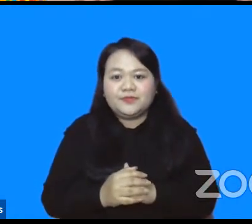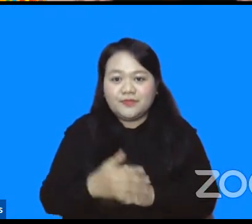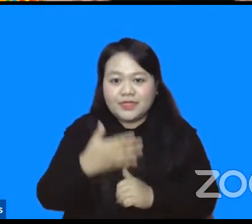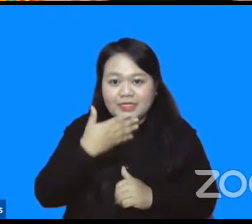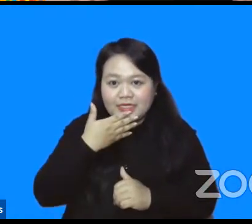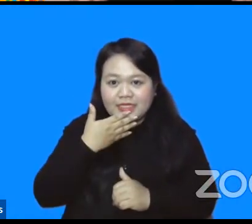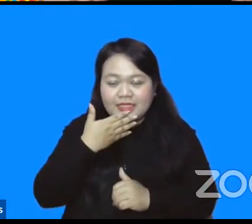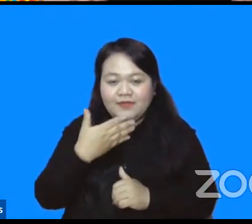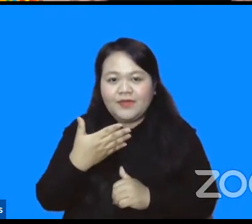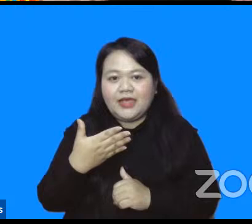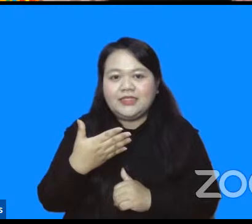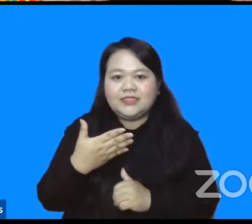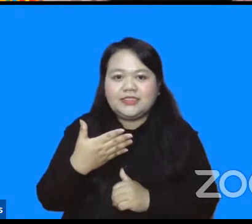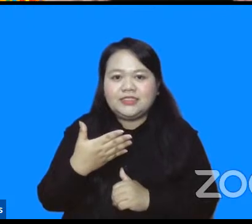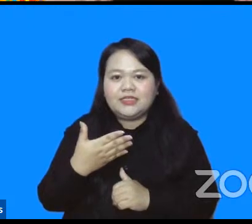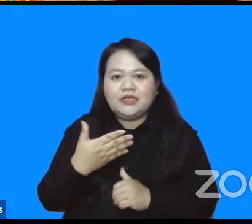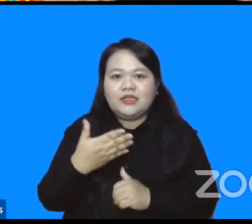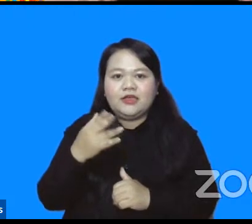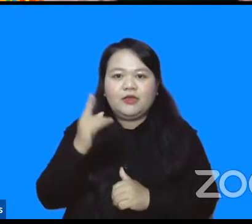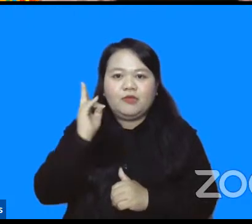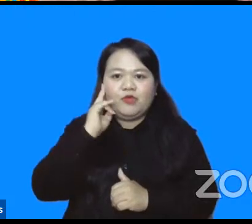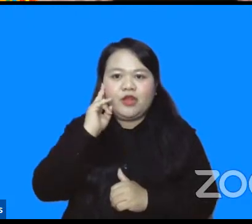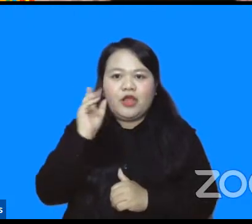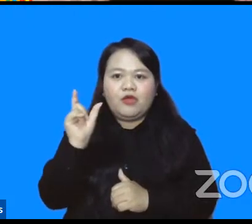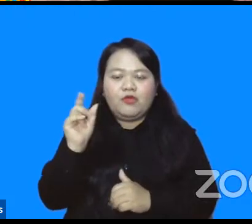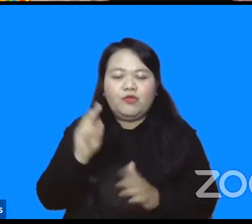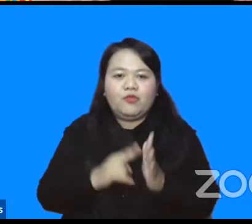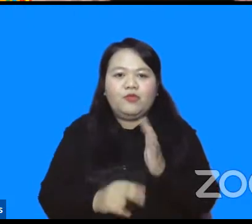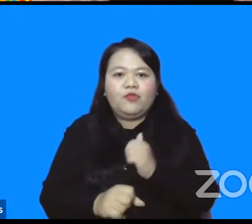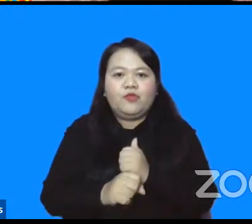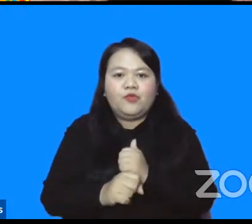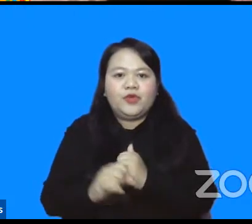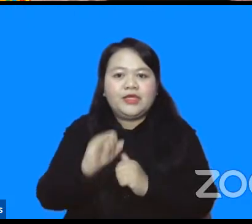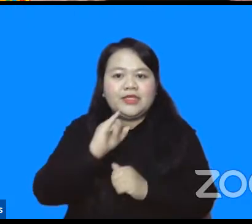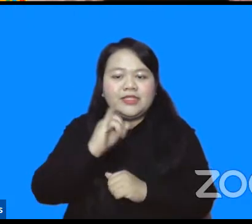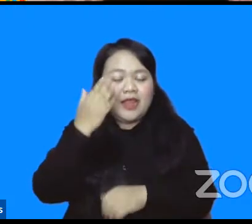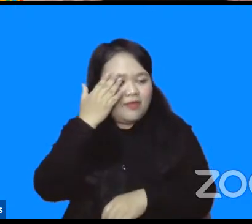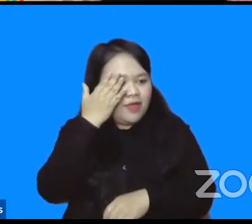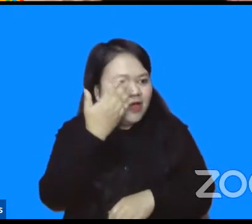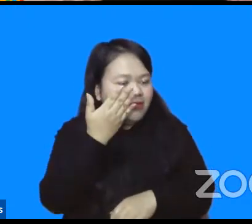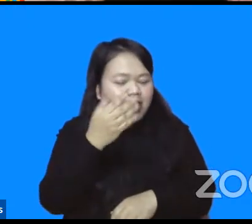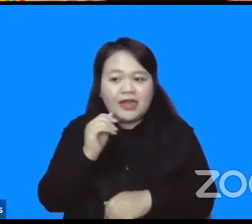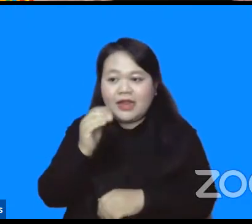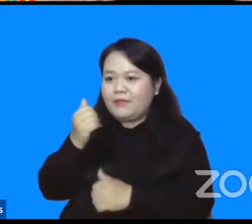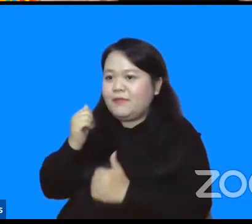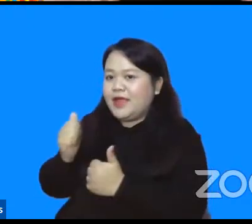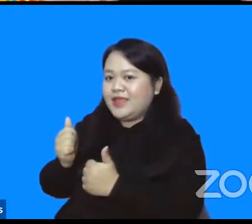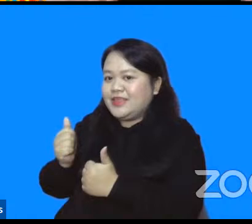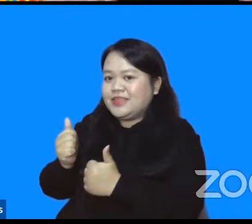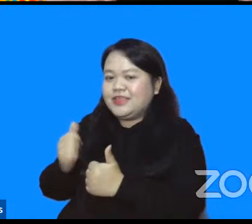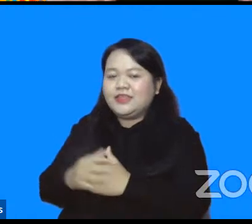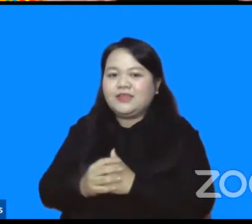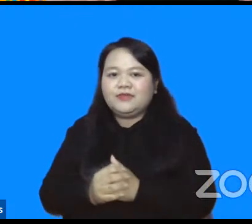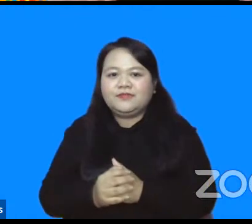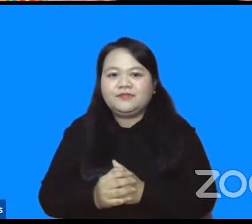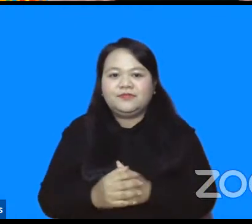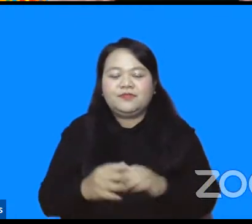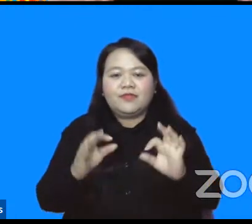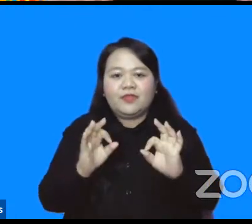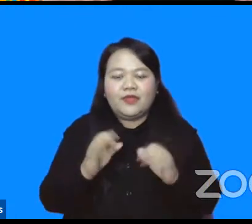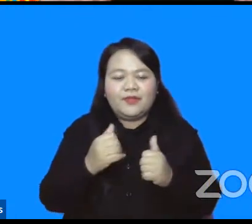kasih, Bunda Uum. Izin Bunda Apa Uum. kabar? Baik, Bunda Nah, Uum. Ya,